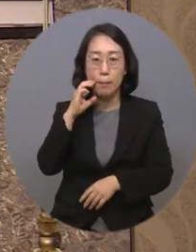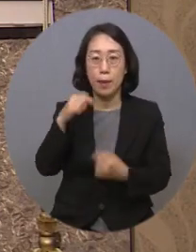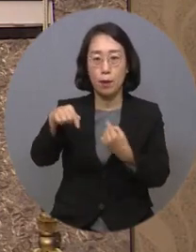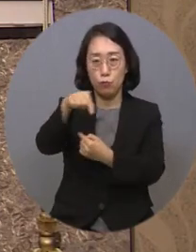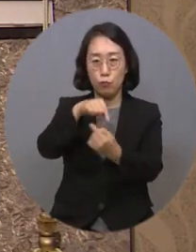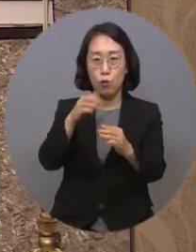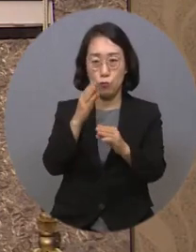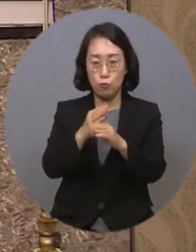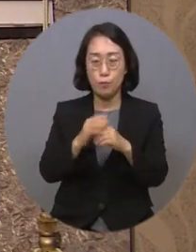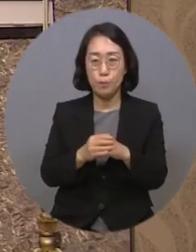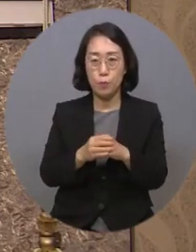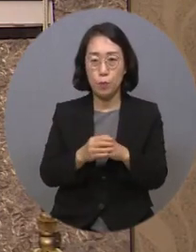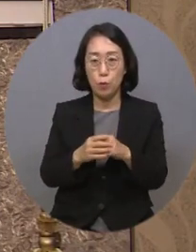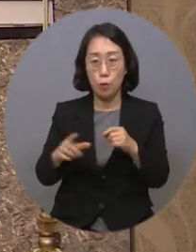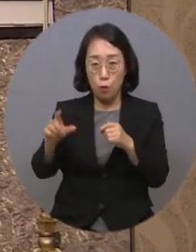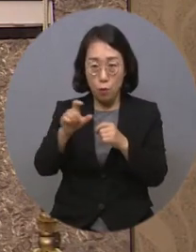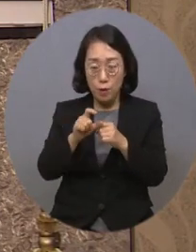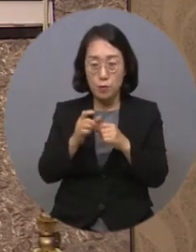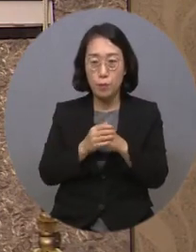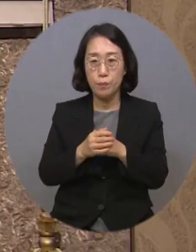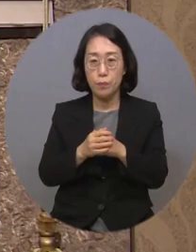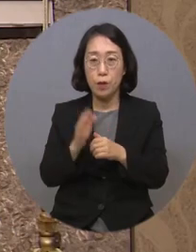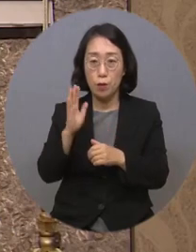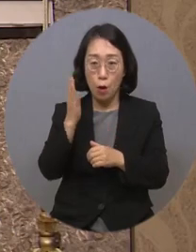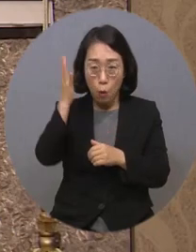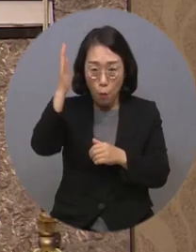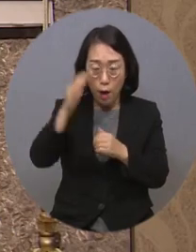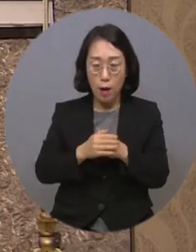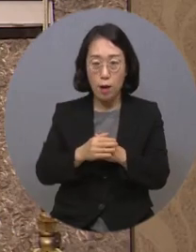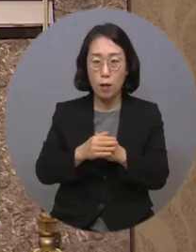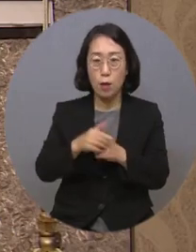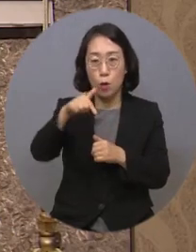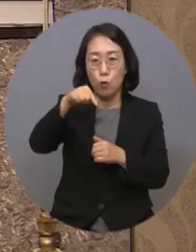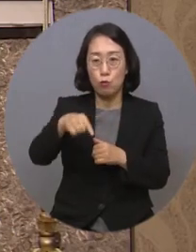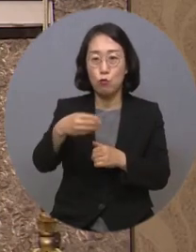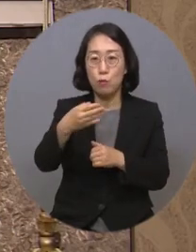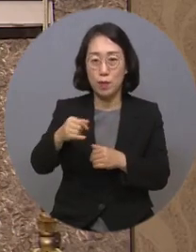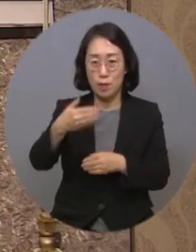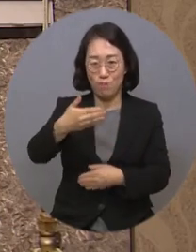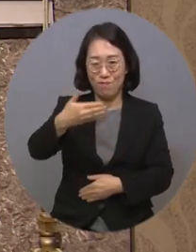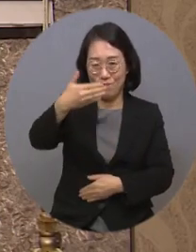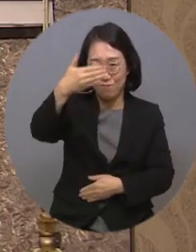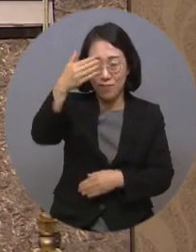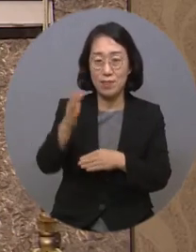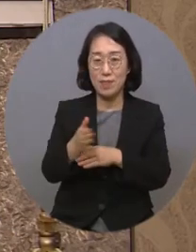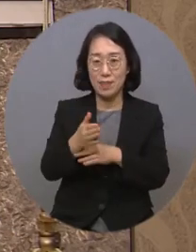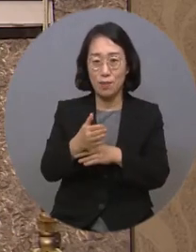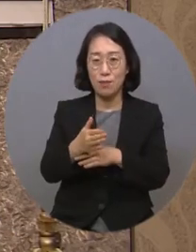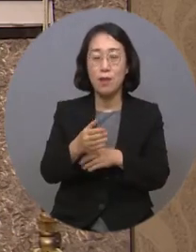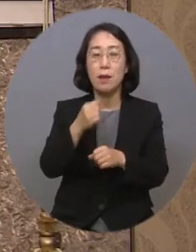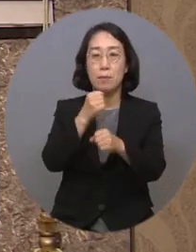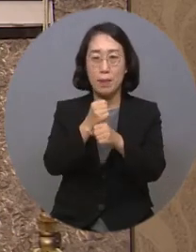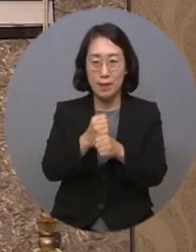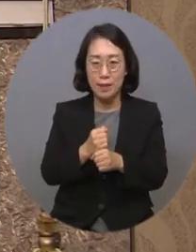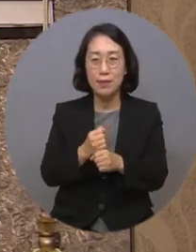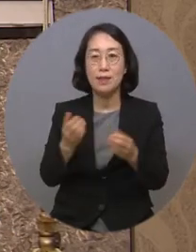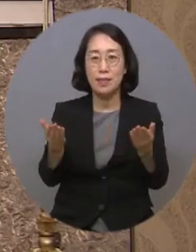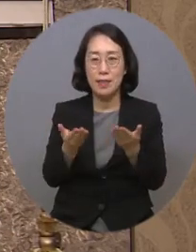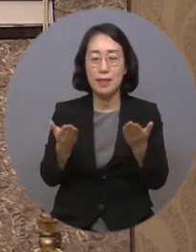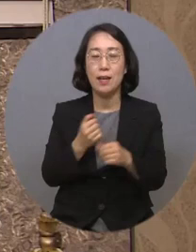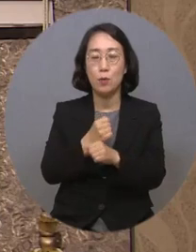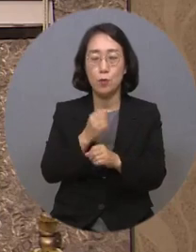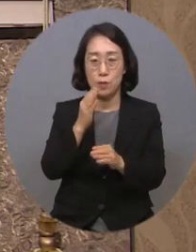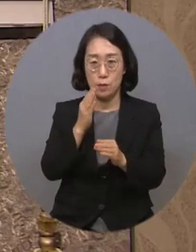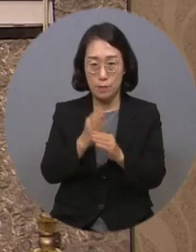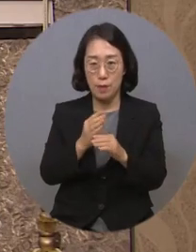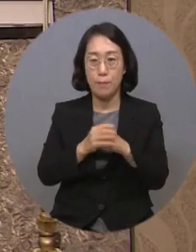그리고 부업으로 우리 영광의 특산물인 부세 보리굴비 네. 그 직접 가공해서 판매하는 그런 사업을 하고 있고요. 예. 또